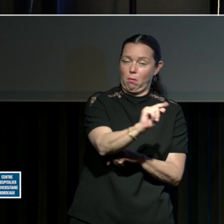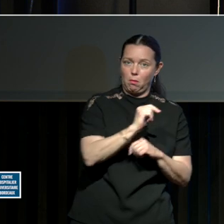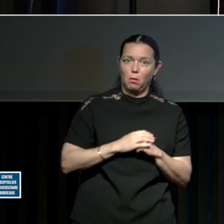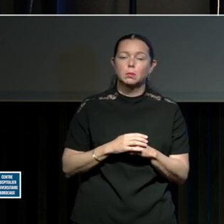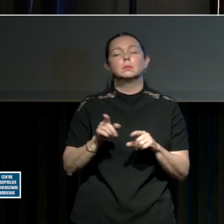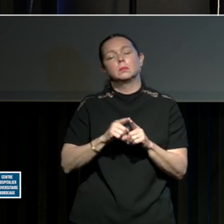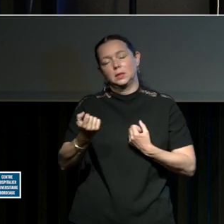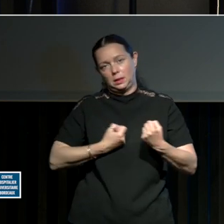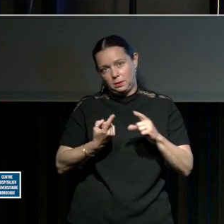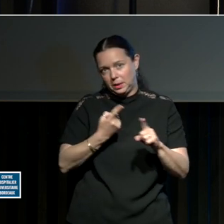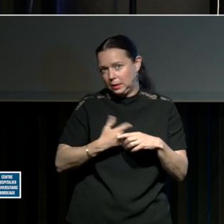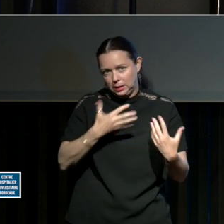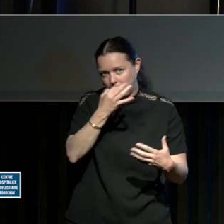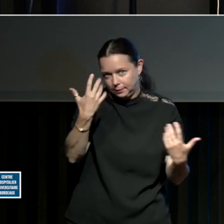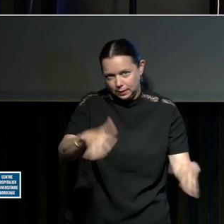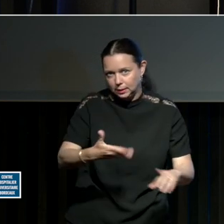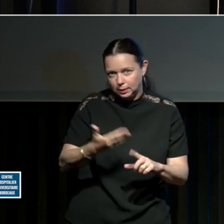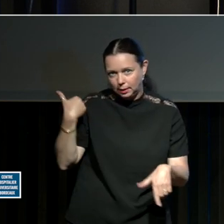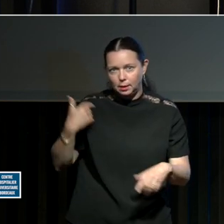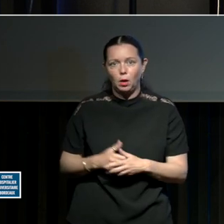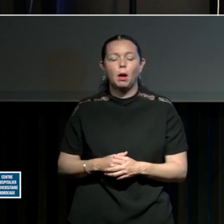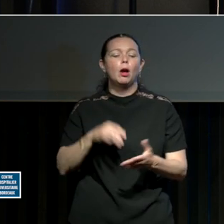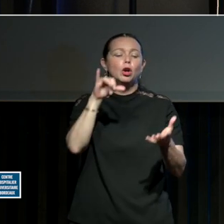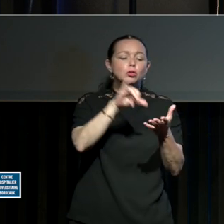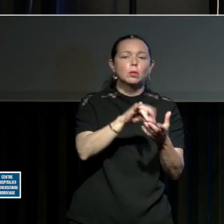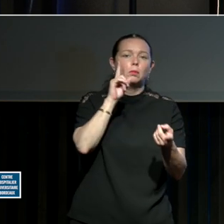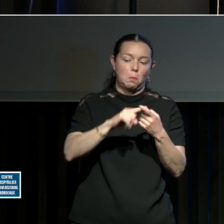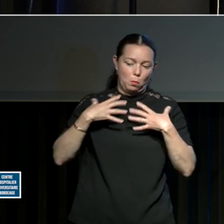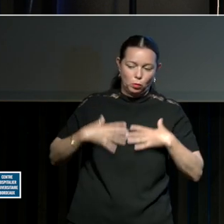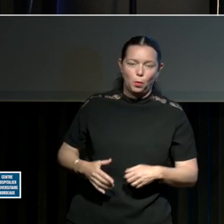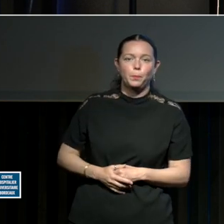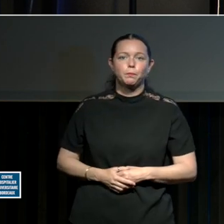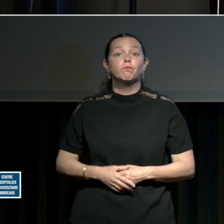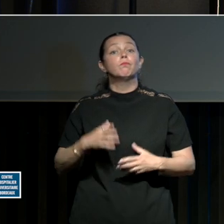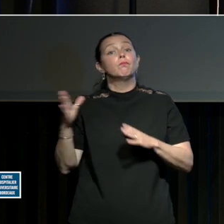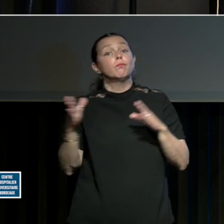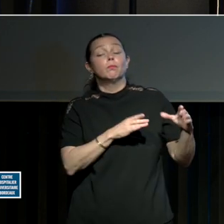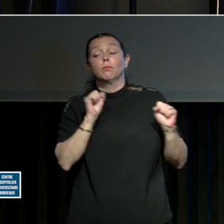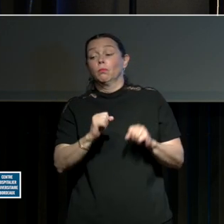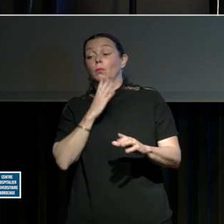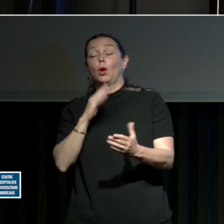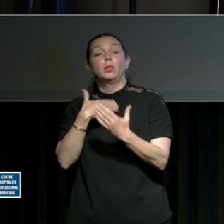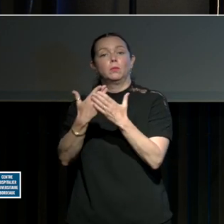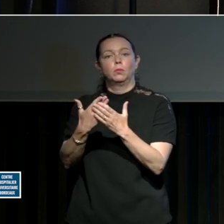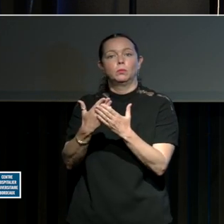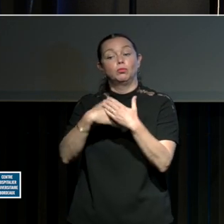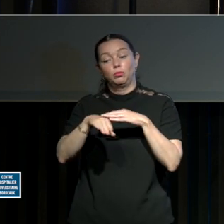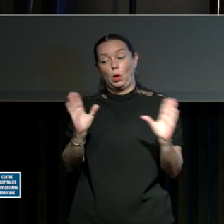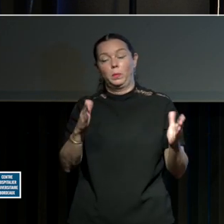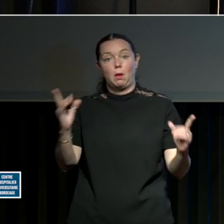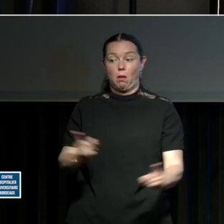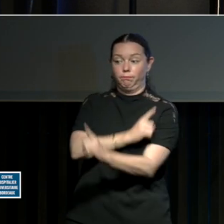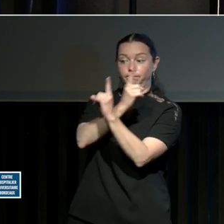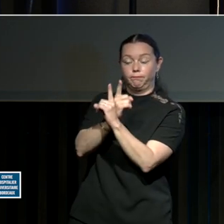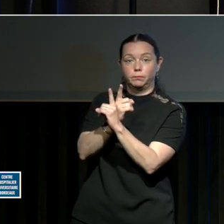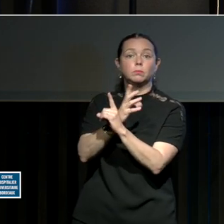spécialisés dont on a parlé, avec les centres d'accompagnement, des consultations hospitalières, donc qui